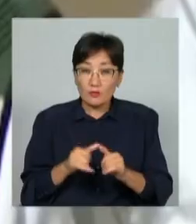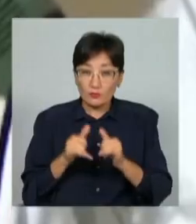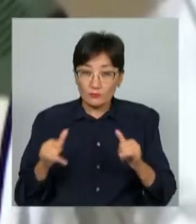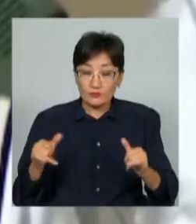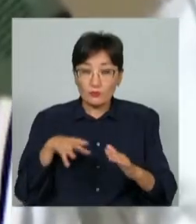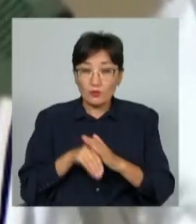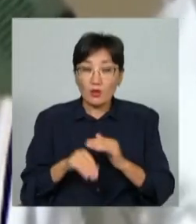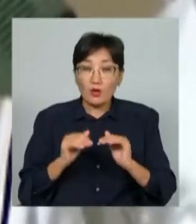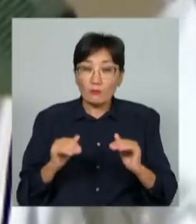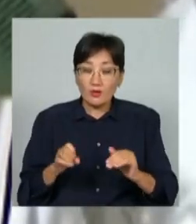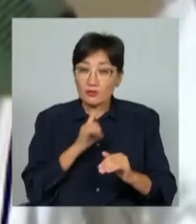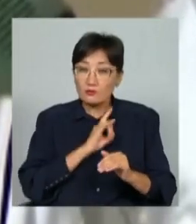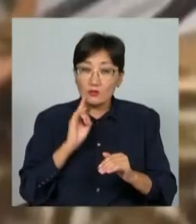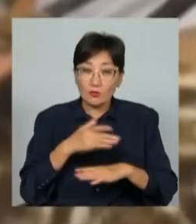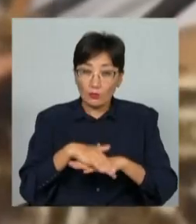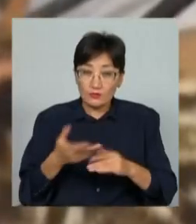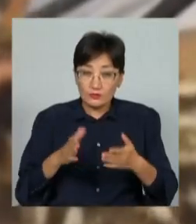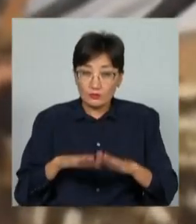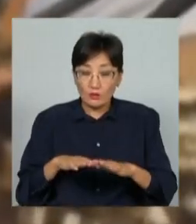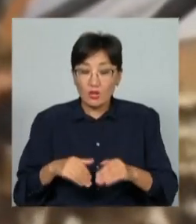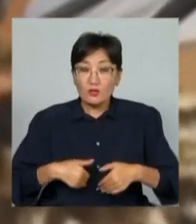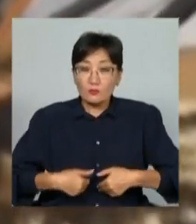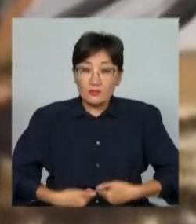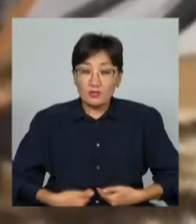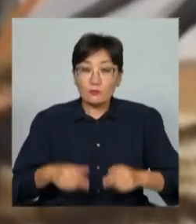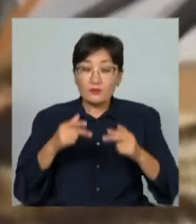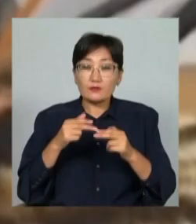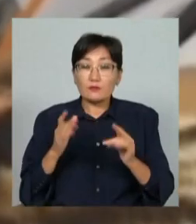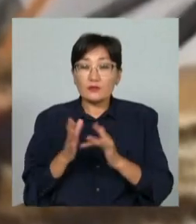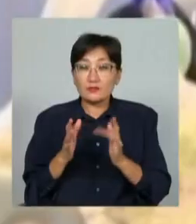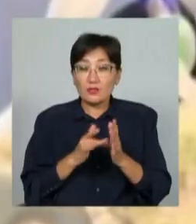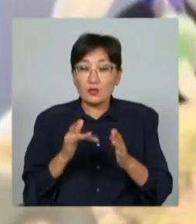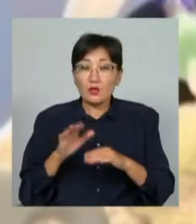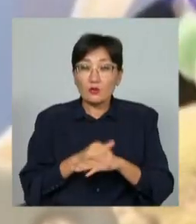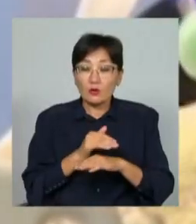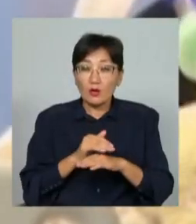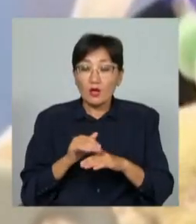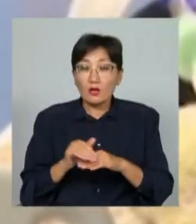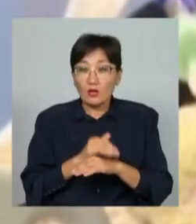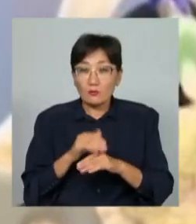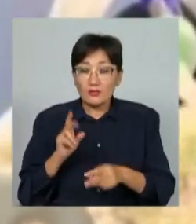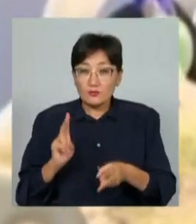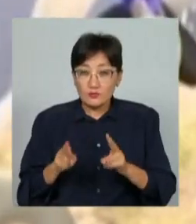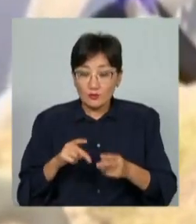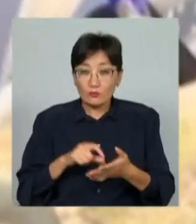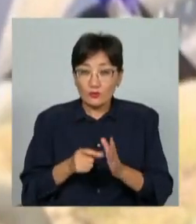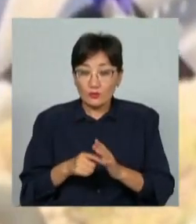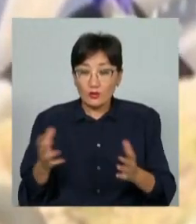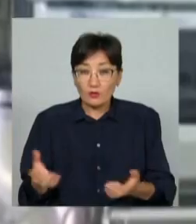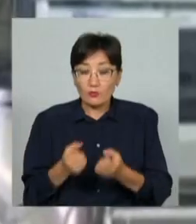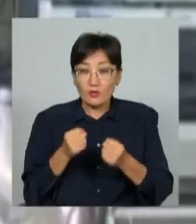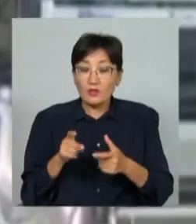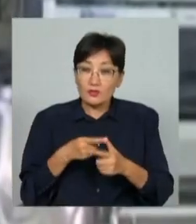әсіресе балалы әйелдер далада қалып жатыр. Аштықтан шіркеулердегі қайырымдылық асханалар құтқаруда, бірақ кейде ашық аспан